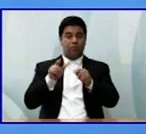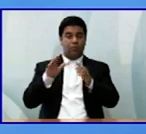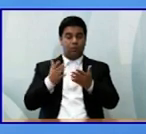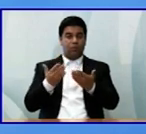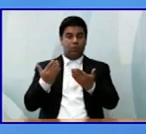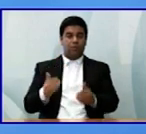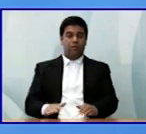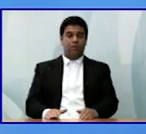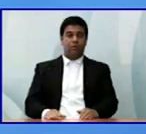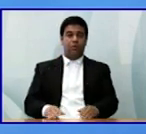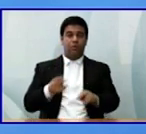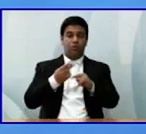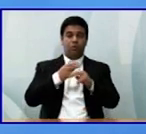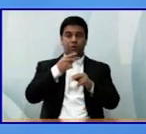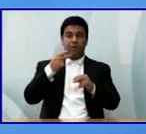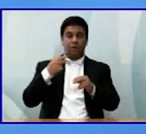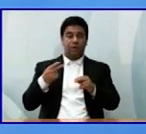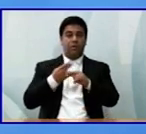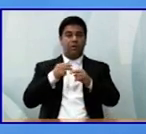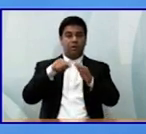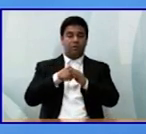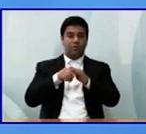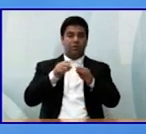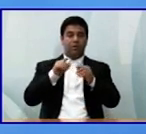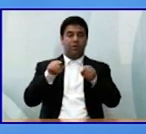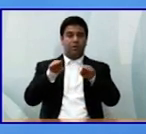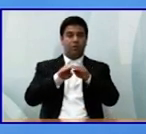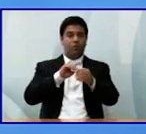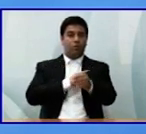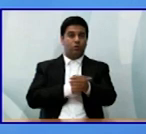c ga teng. Shu tenglamalar to'plamiga teng kuchli bo'lar ekan.